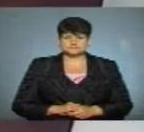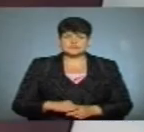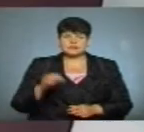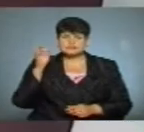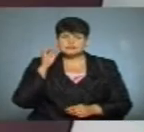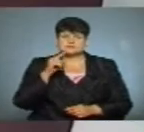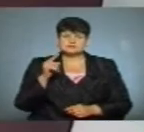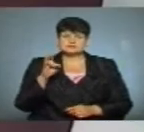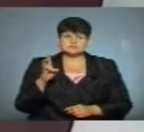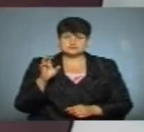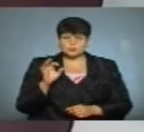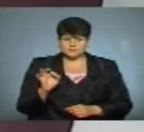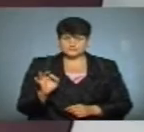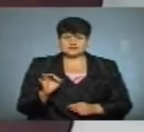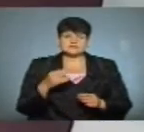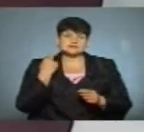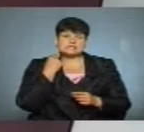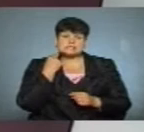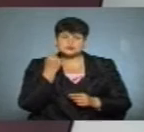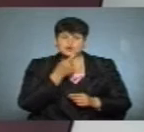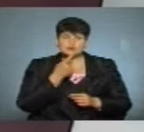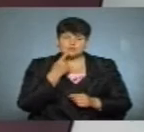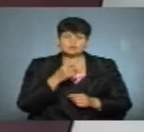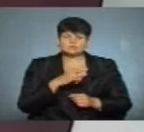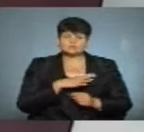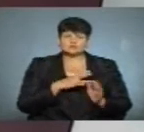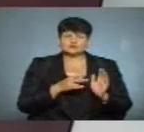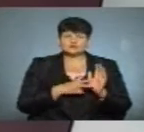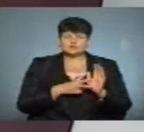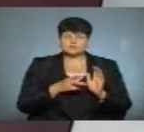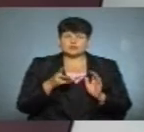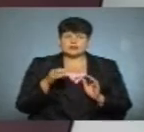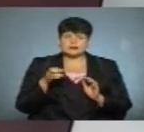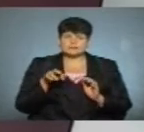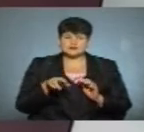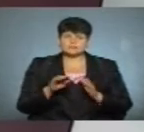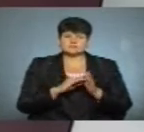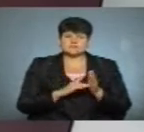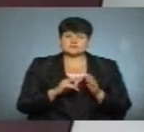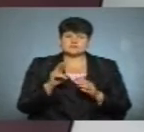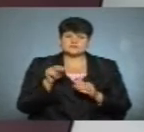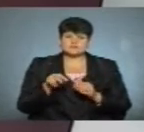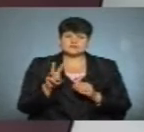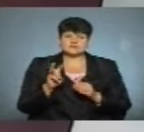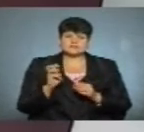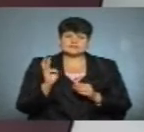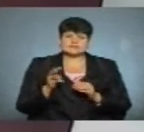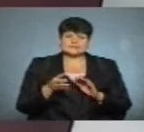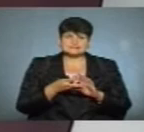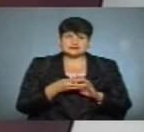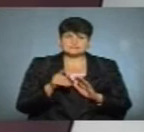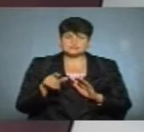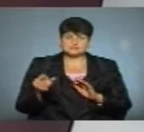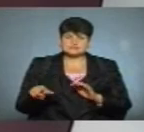Нагадаю, зовнішнє незалежне оцінювання з англійської мови відбулося 7 липня. Його складали 2339 осіб,